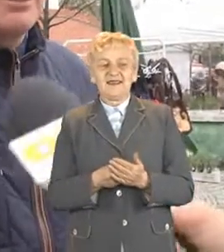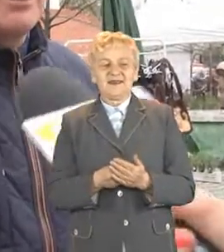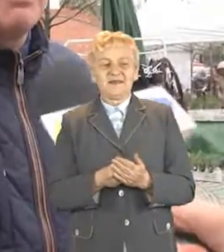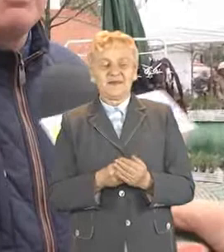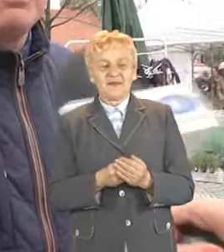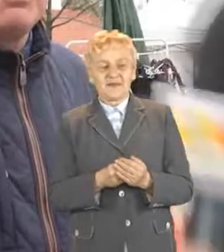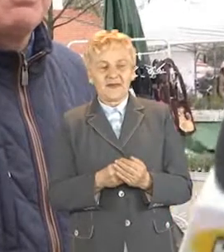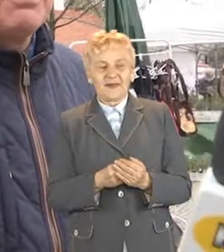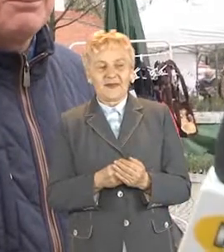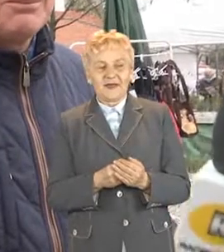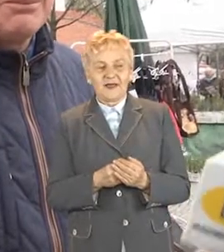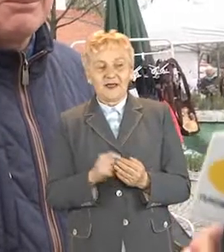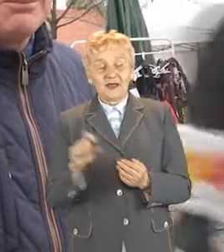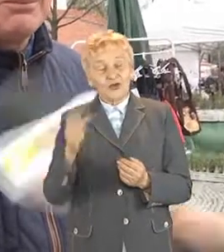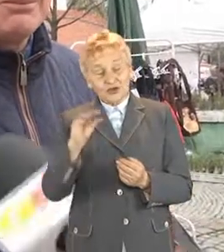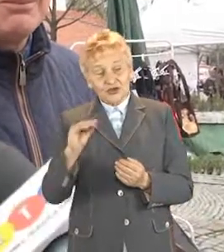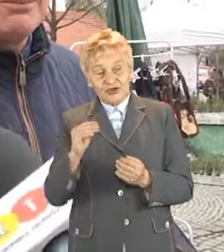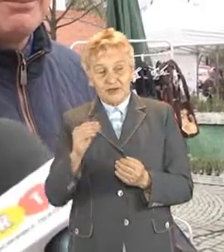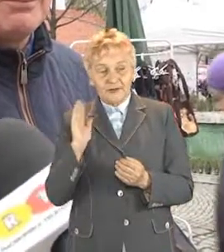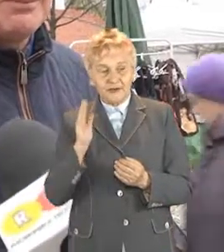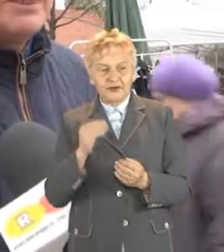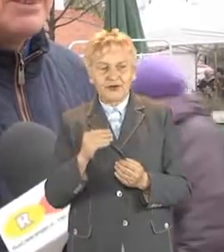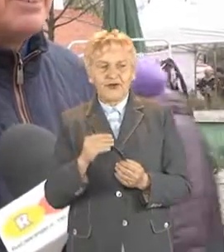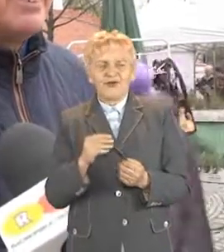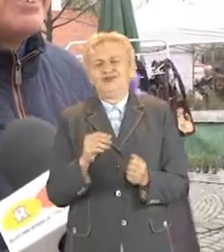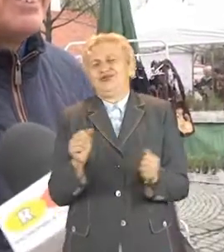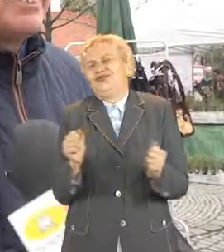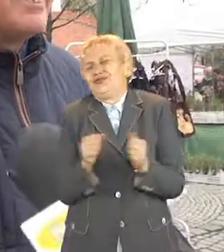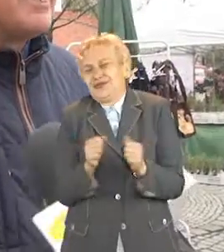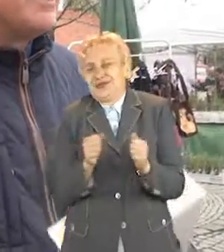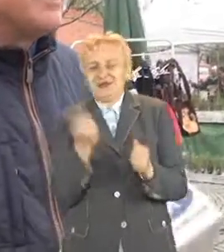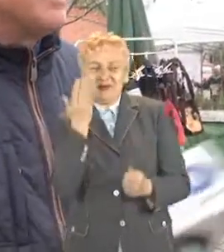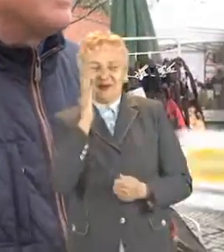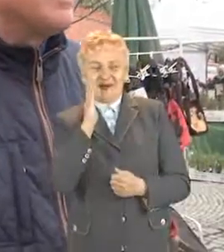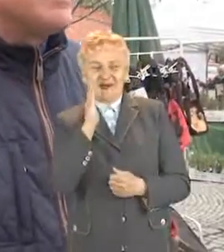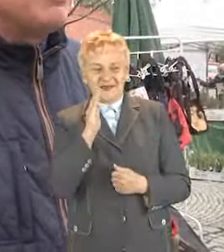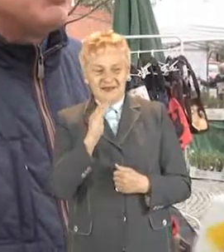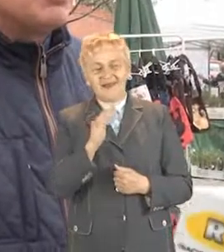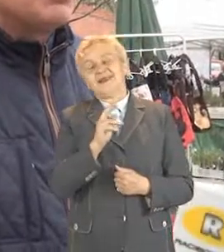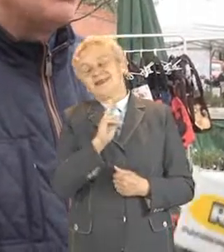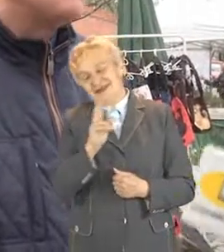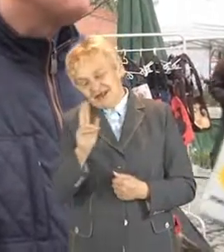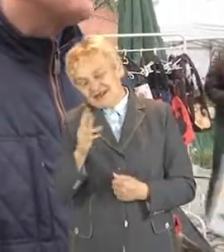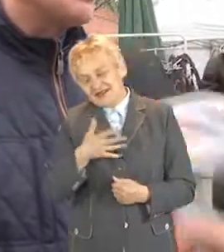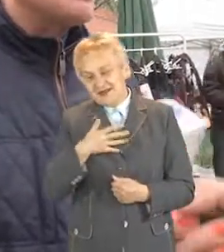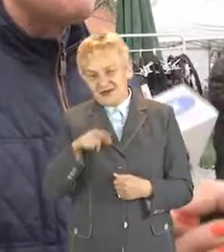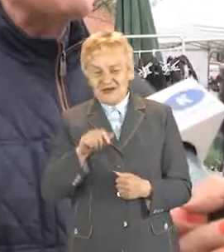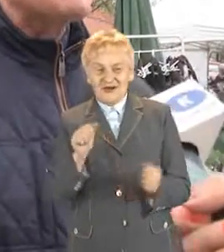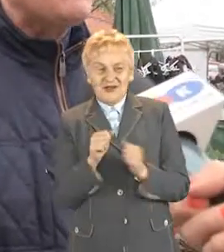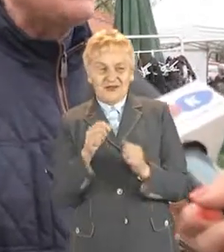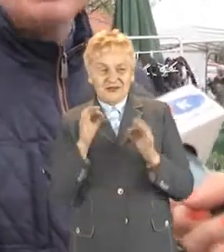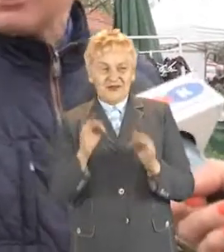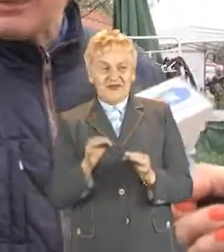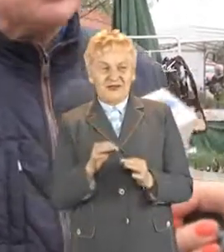zdaliśmy. Tak. A coś jeszcze przykuło Państwa uwagę? Że zimno jest bardzo. Każdy odczuwa dzisiaj niestety. Muzyka jest